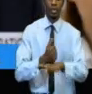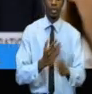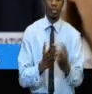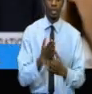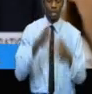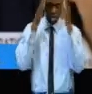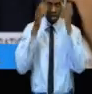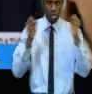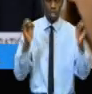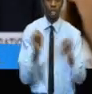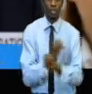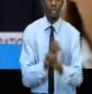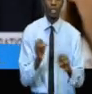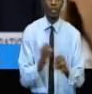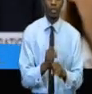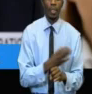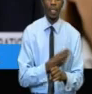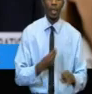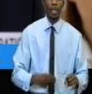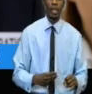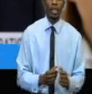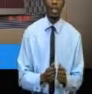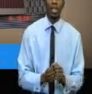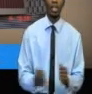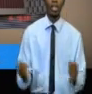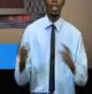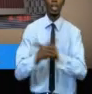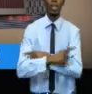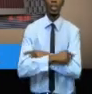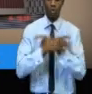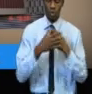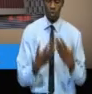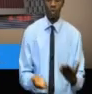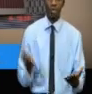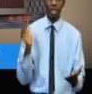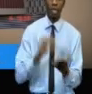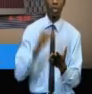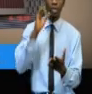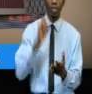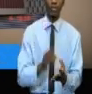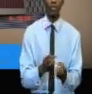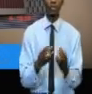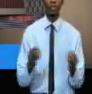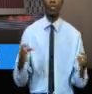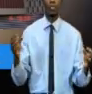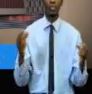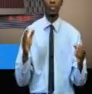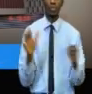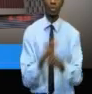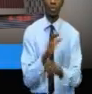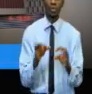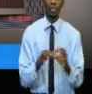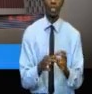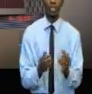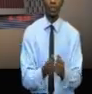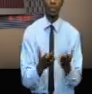s'est essoufflée aujourd'hui. Il faut encore plus de volonté politique réelle pour changer les choses.